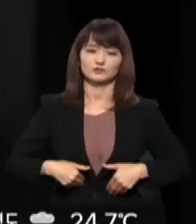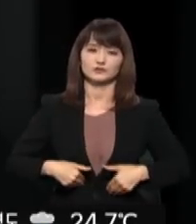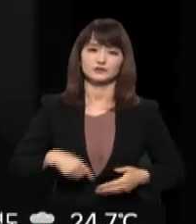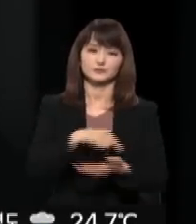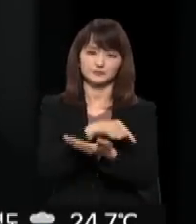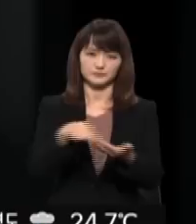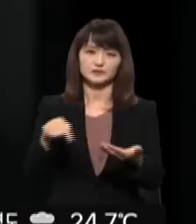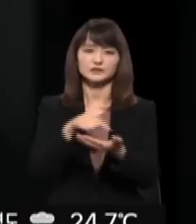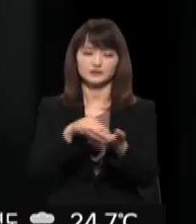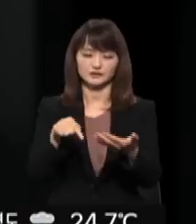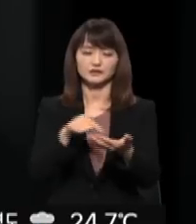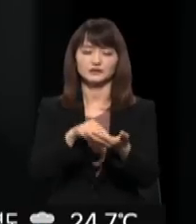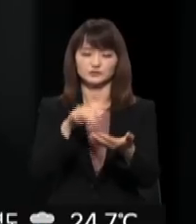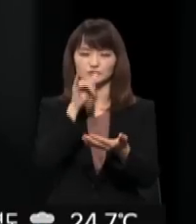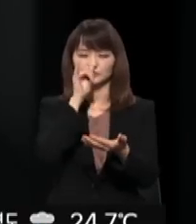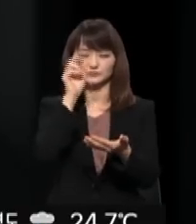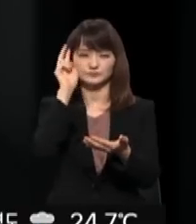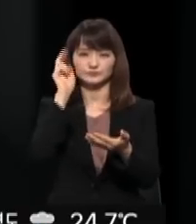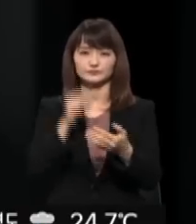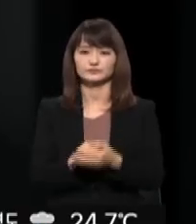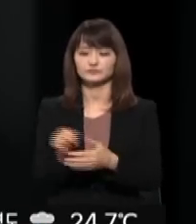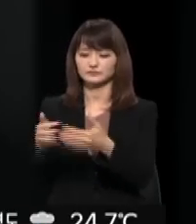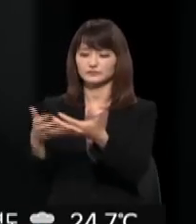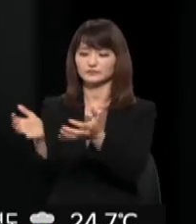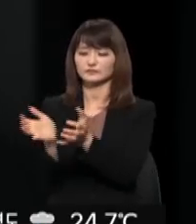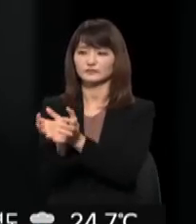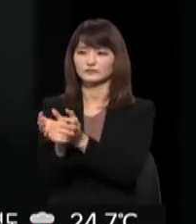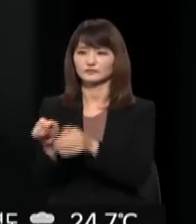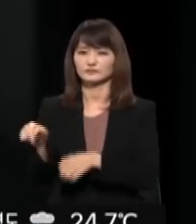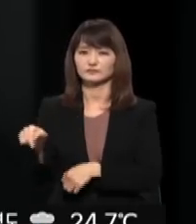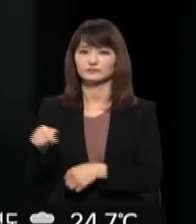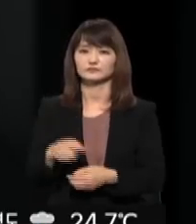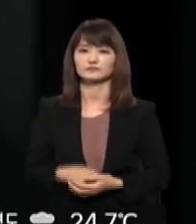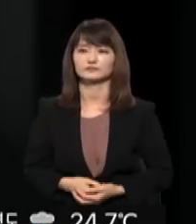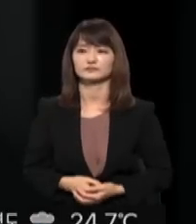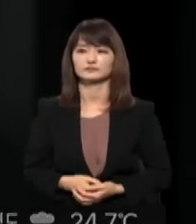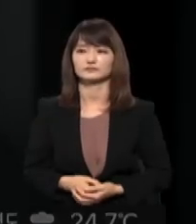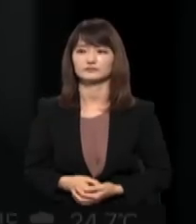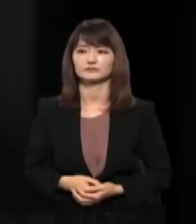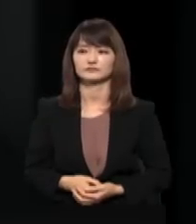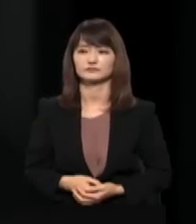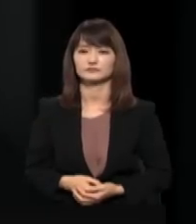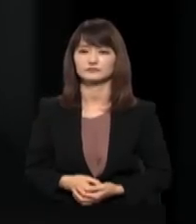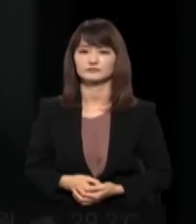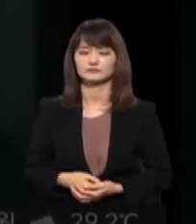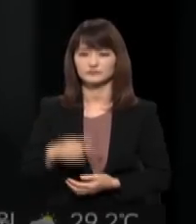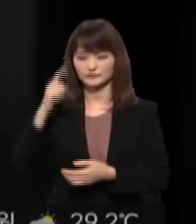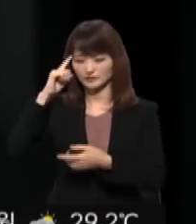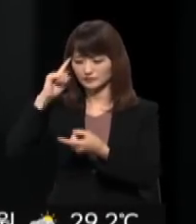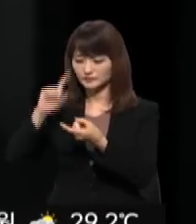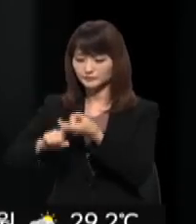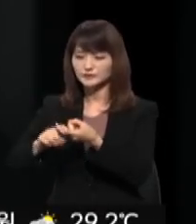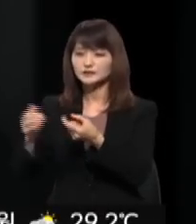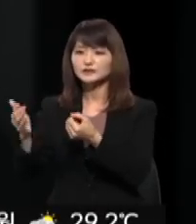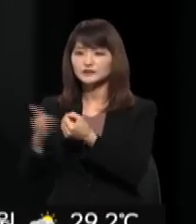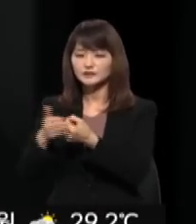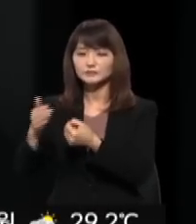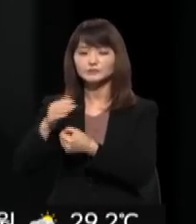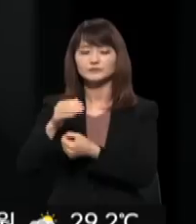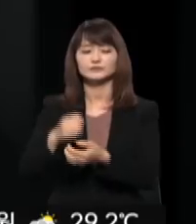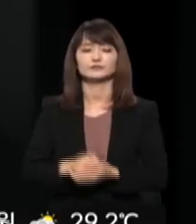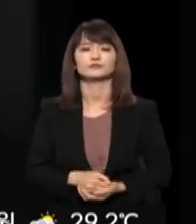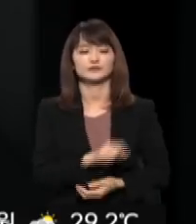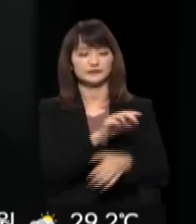여러가지로 지금 더군다나 여당이 워낙 심하게 이게 그 어그로를 끌고 있다 보니까 상대적으로 야당